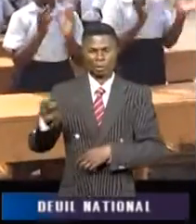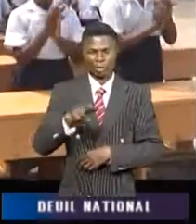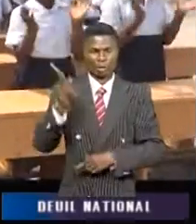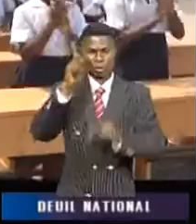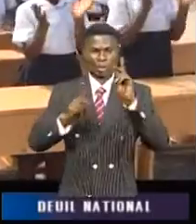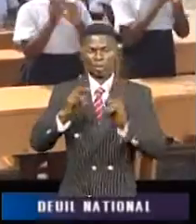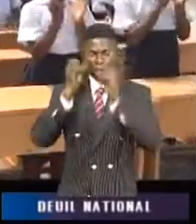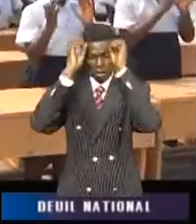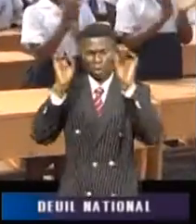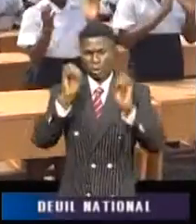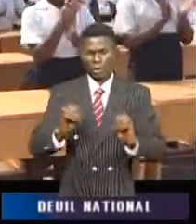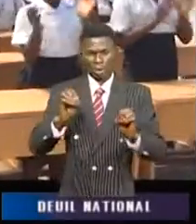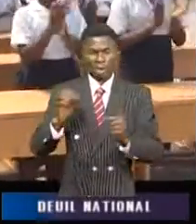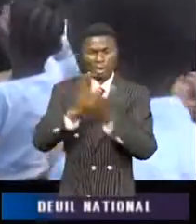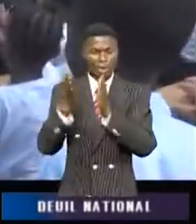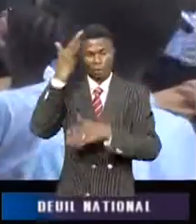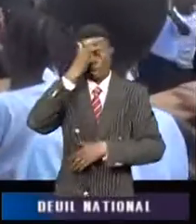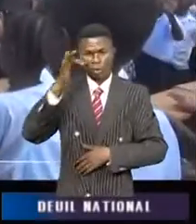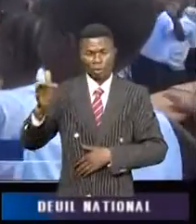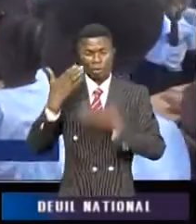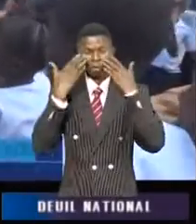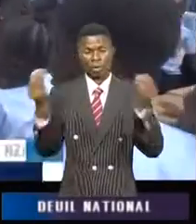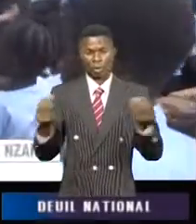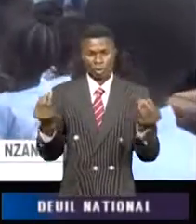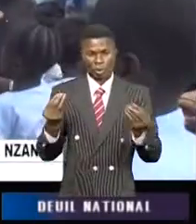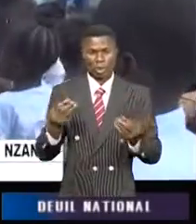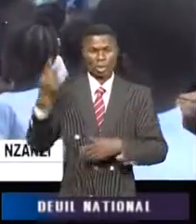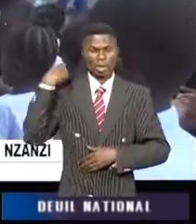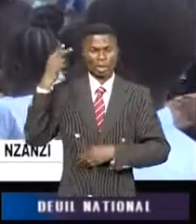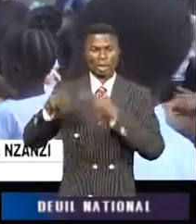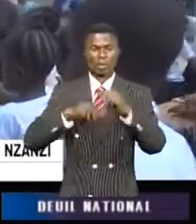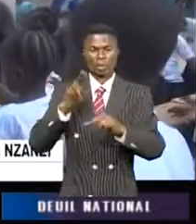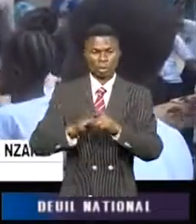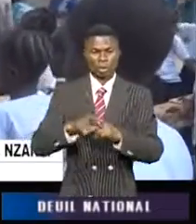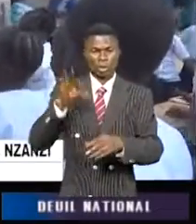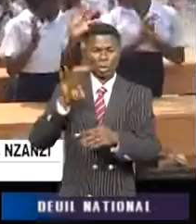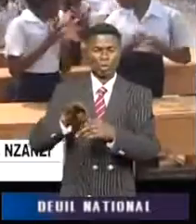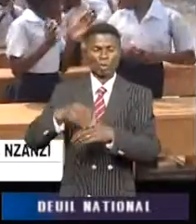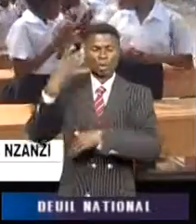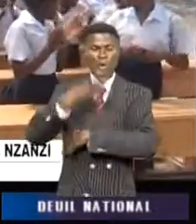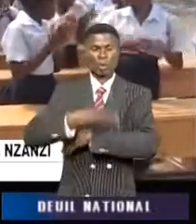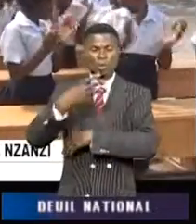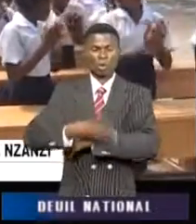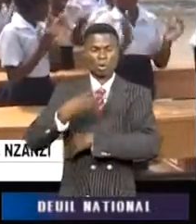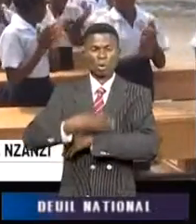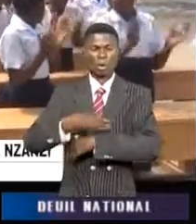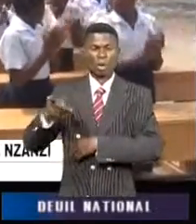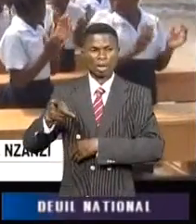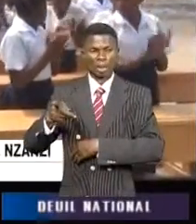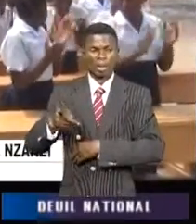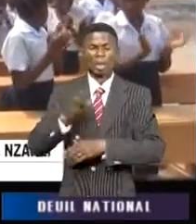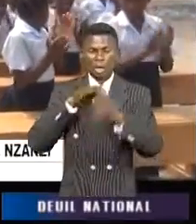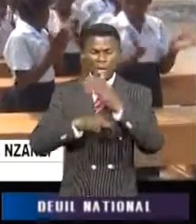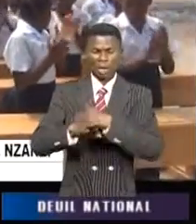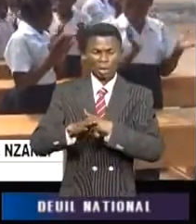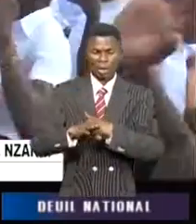sans éducation vaut rien, dit-on. Voilà pourquoi le député national élu de Moamba, Godard Motemona, s'inscrit